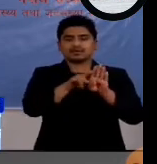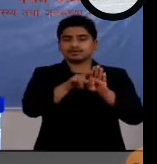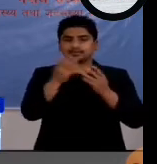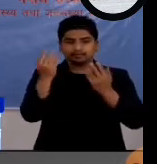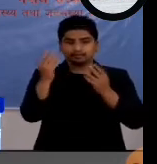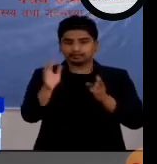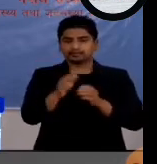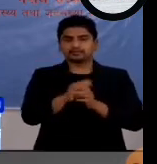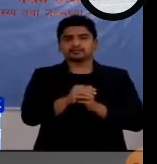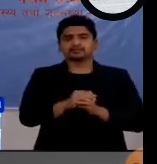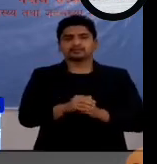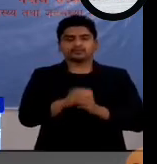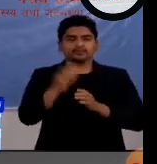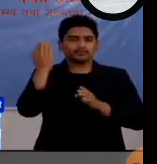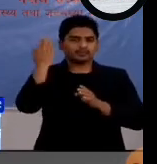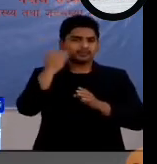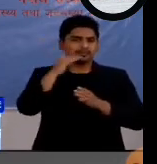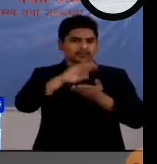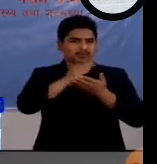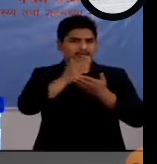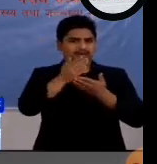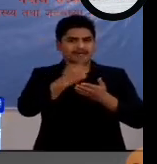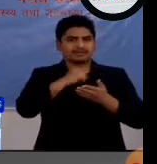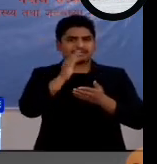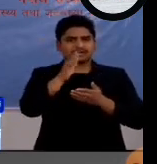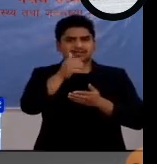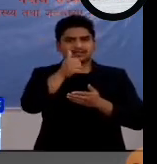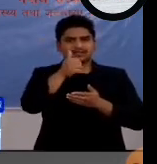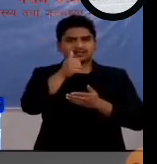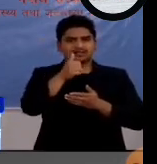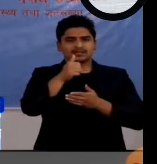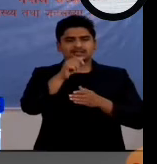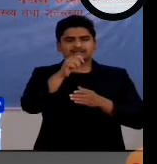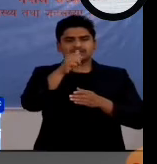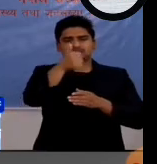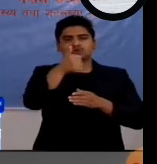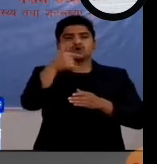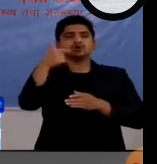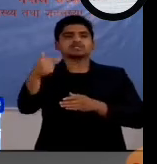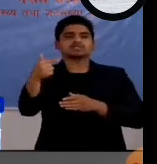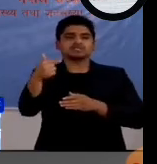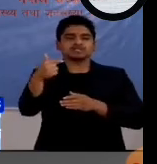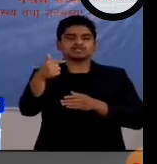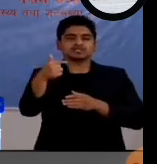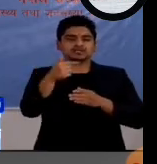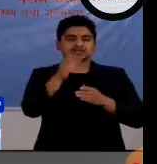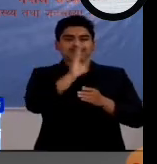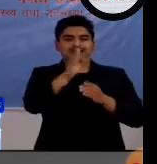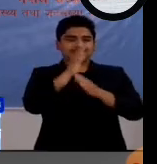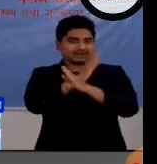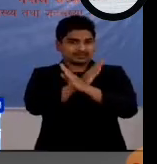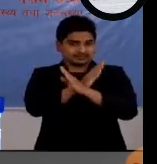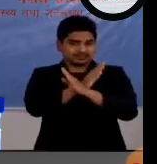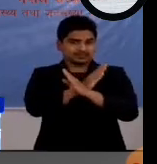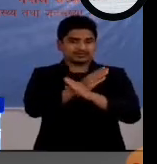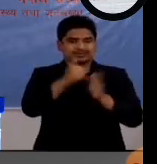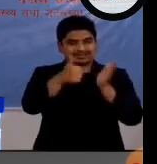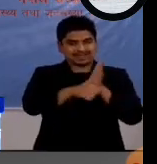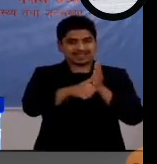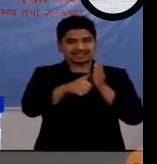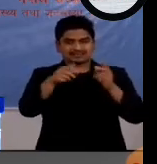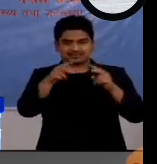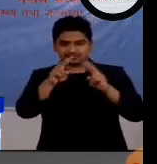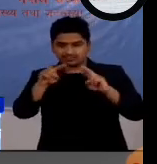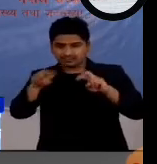थियो। गत महिनामा हामीले 60 को रणनीति मार्फत ट्राभल रेस्ट्रिक्सन,